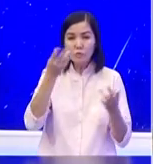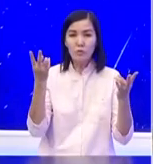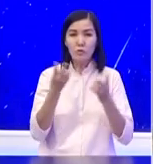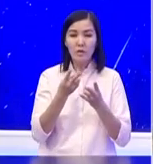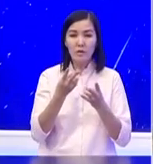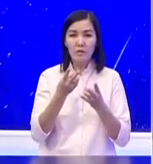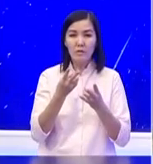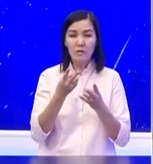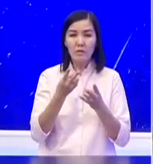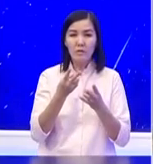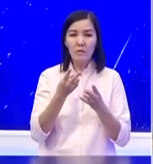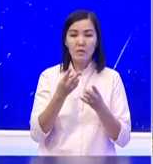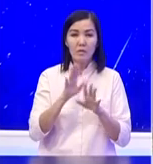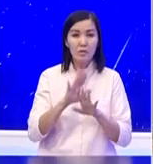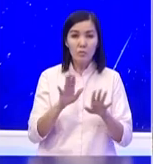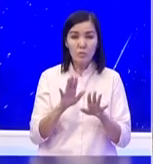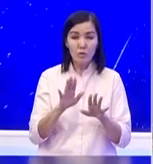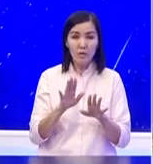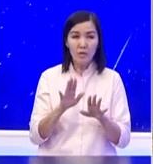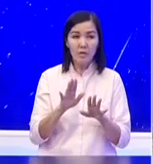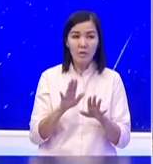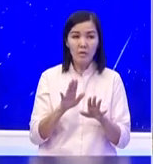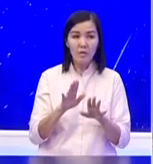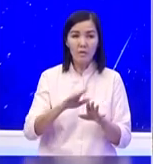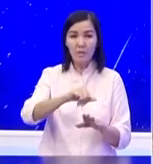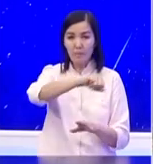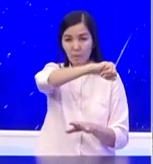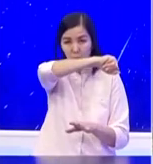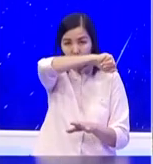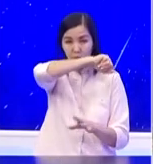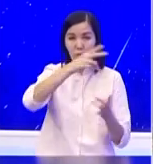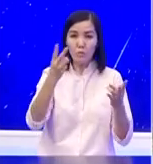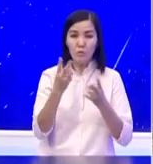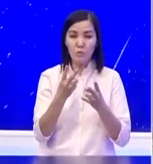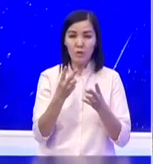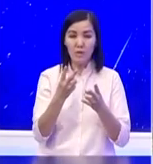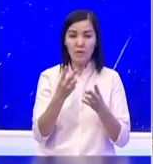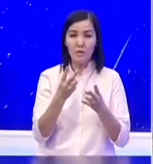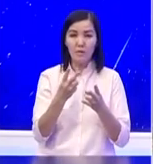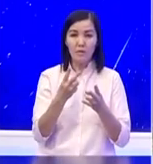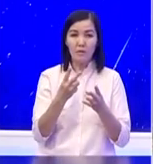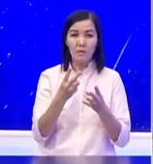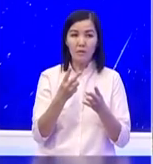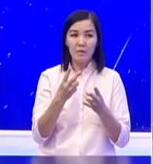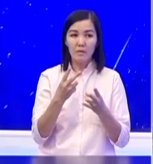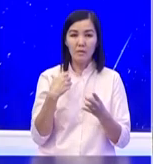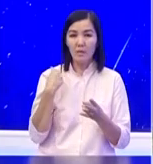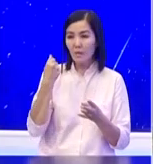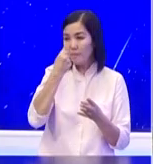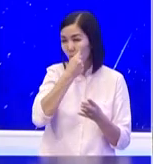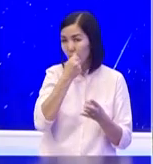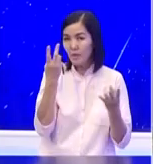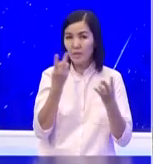не ладошкой, как мы привыкли, вот так, а локтем, вот так, кашлять в локоть или же за отворот